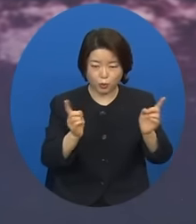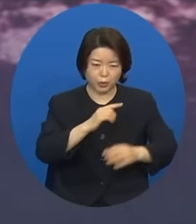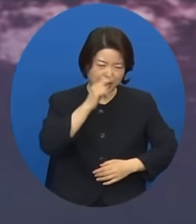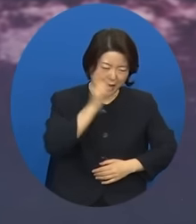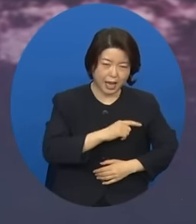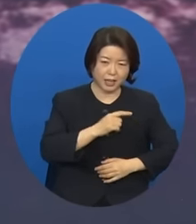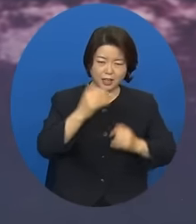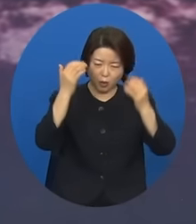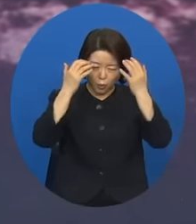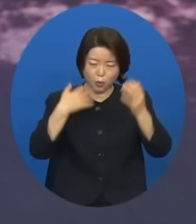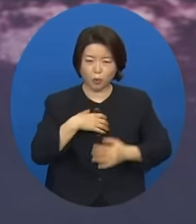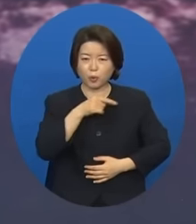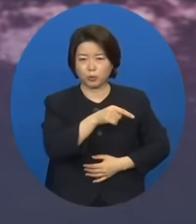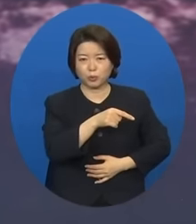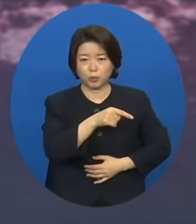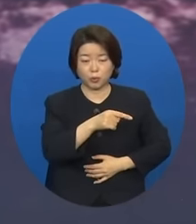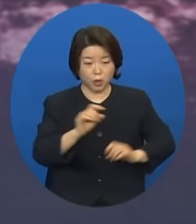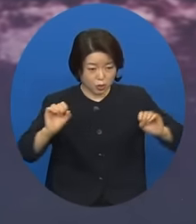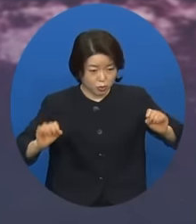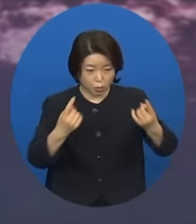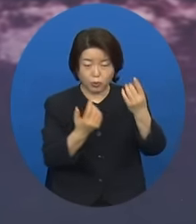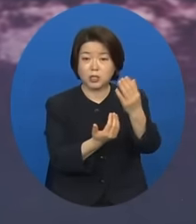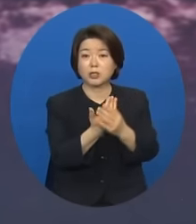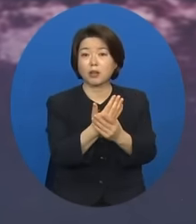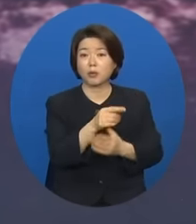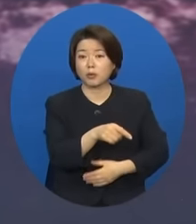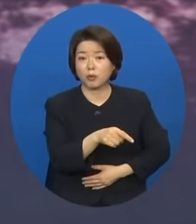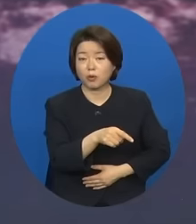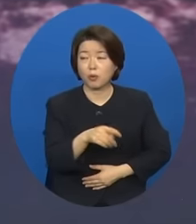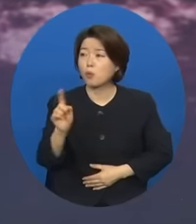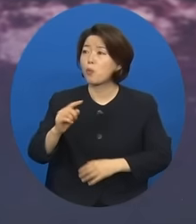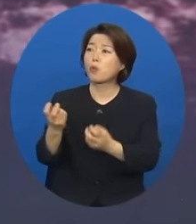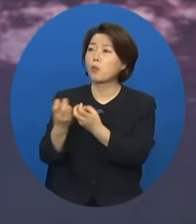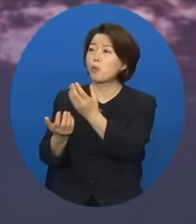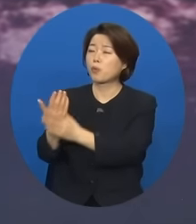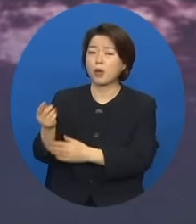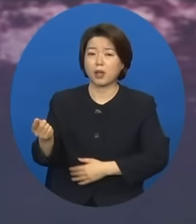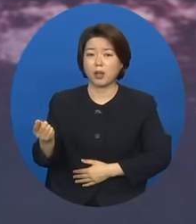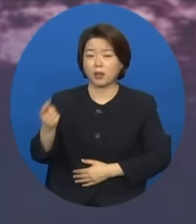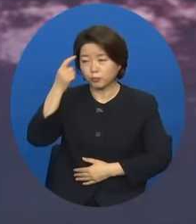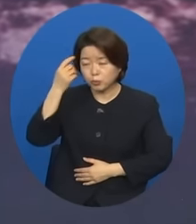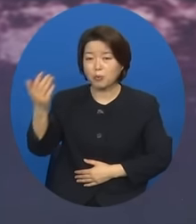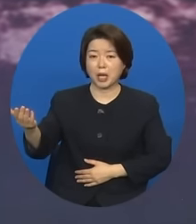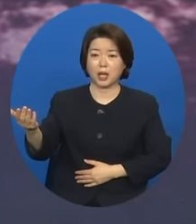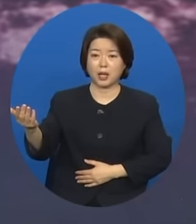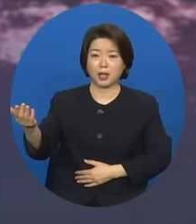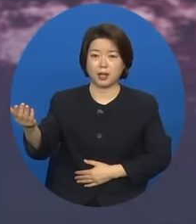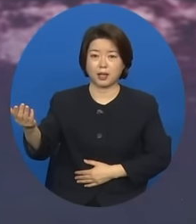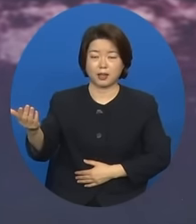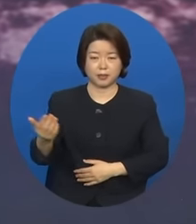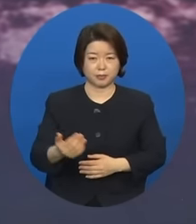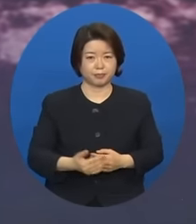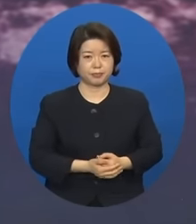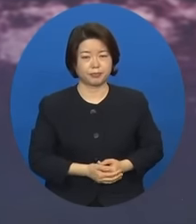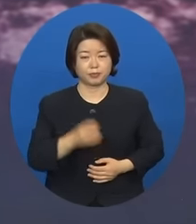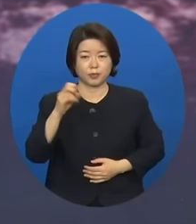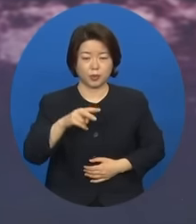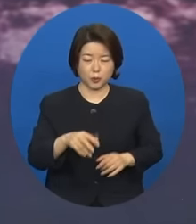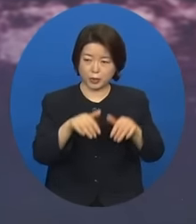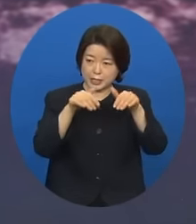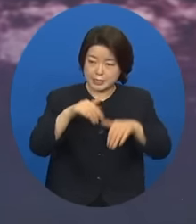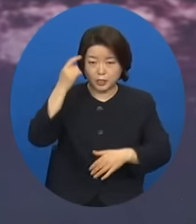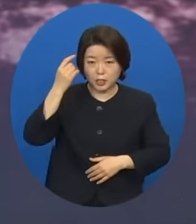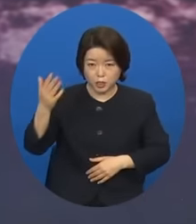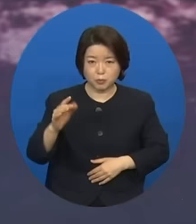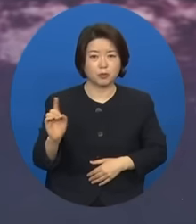고통이거나이 고통과 악이이 어디서 나왔냐 이거예요이 주인에게 지금 묻는 거예요 그러면서이 종들의 질문은